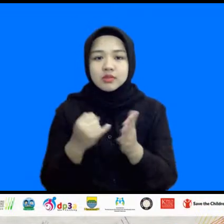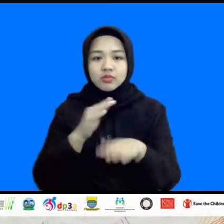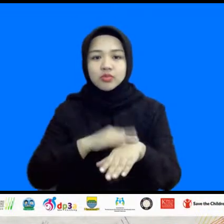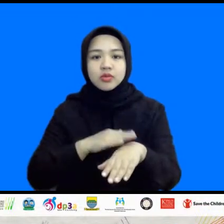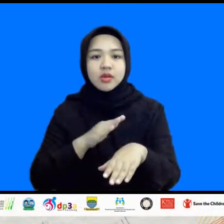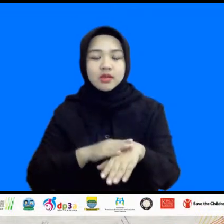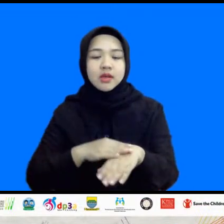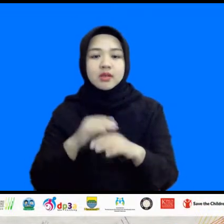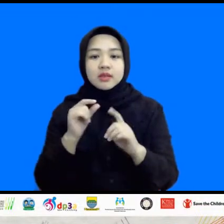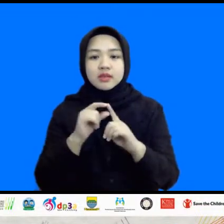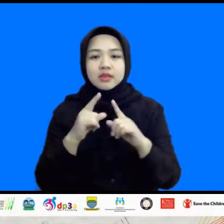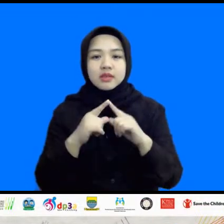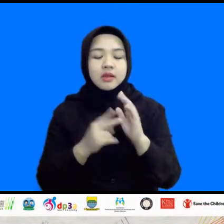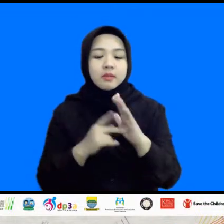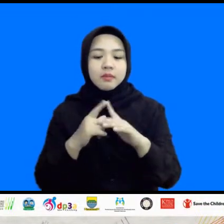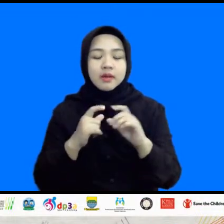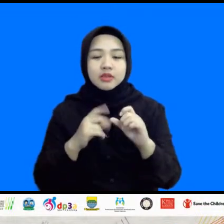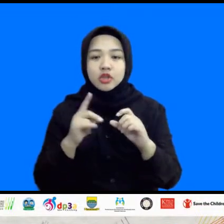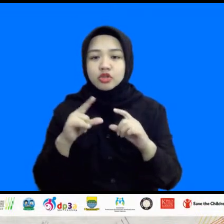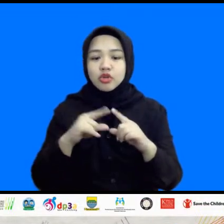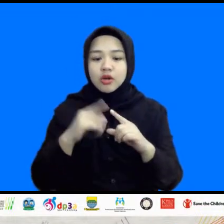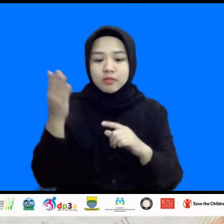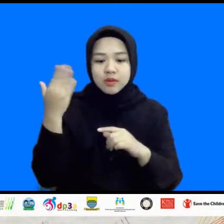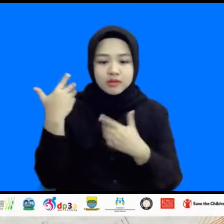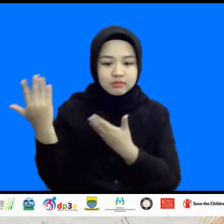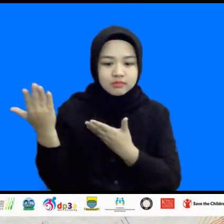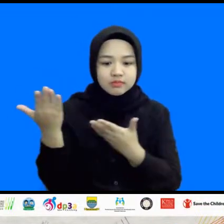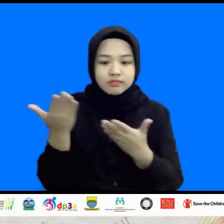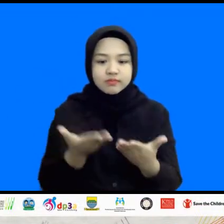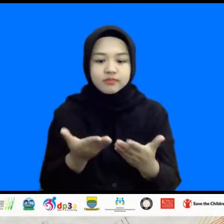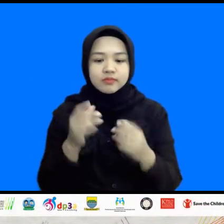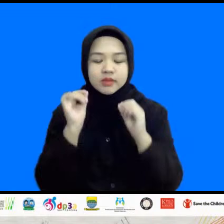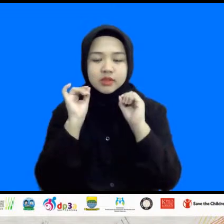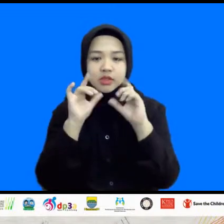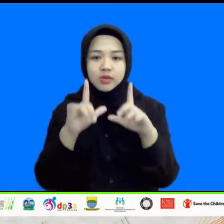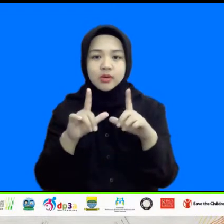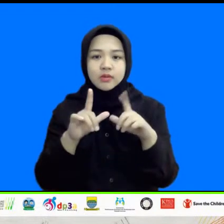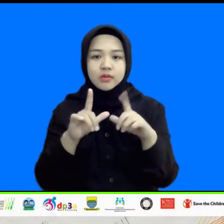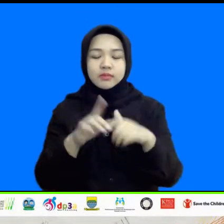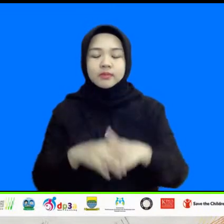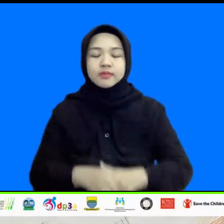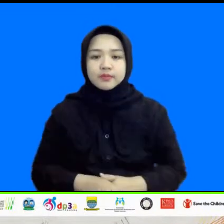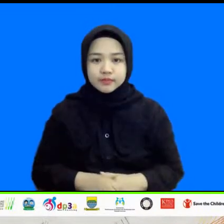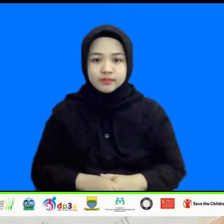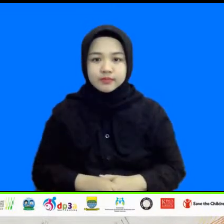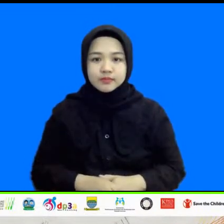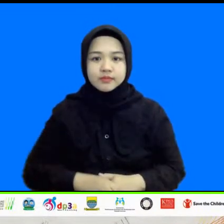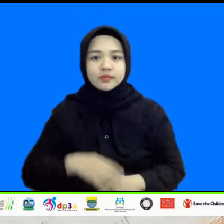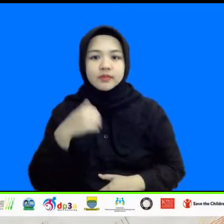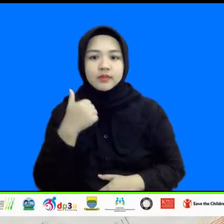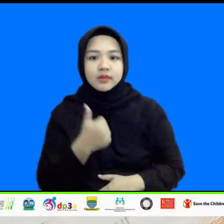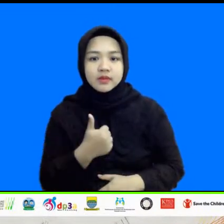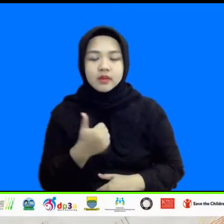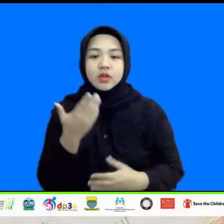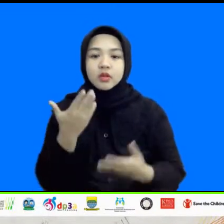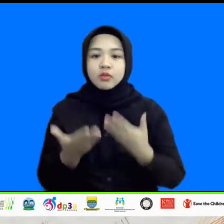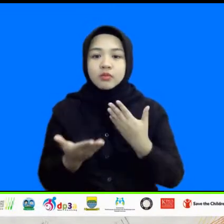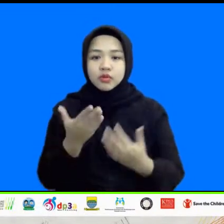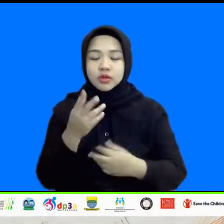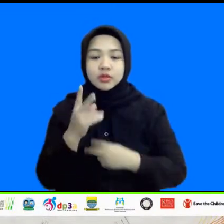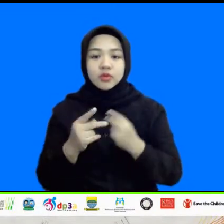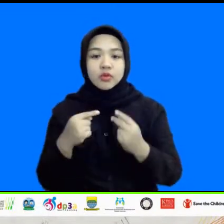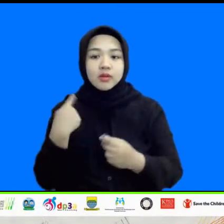pagelaran Pancasora kemarin? Mungkin dari Bunda Endah dipersilakan menjawab, Bun. Baik, kami. Jadi mungkin kalau yang